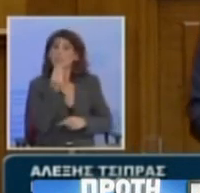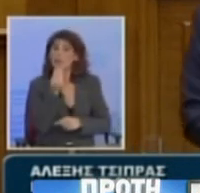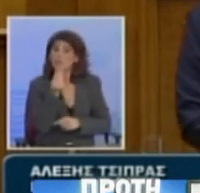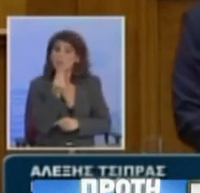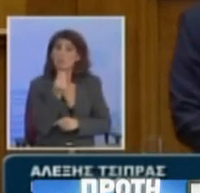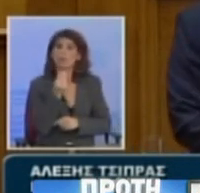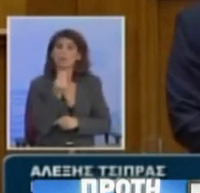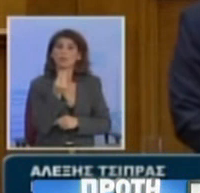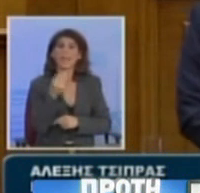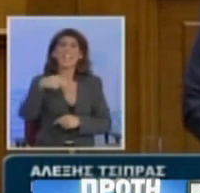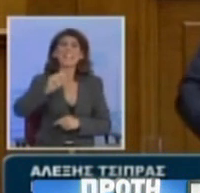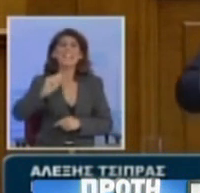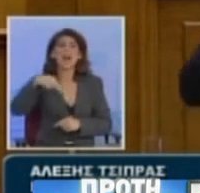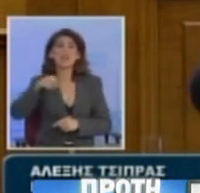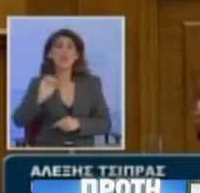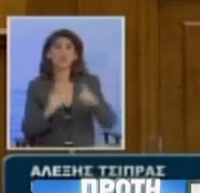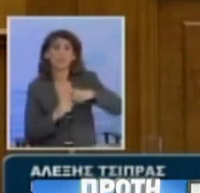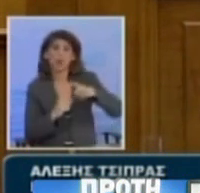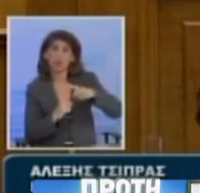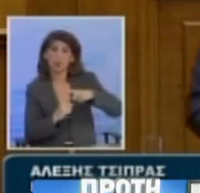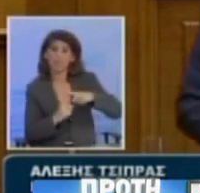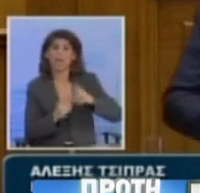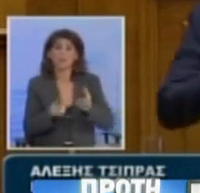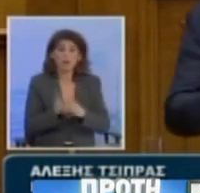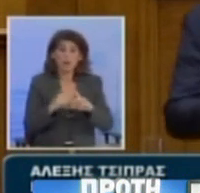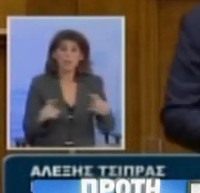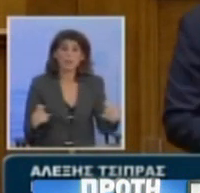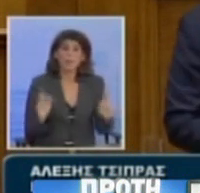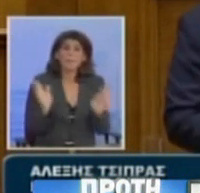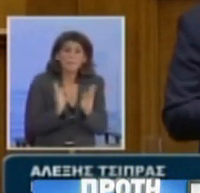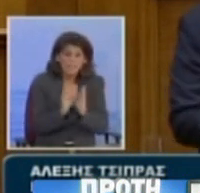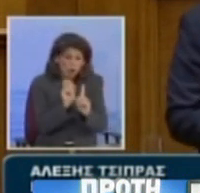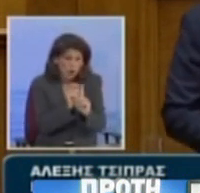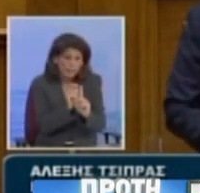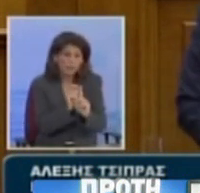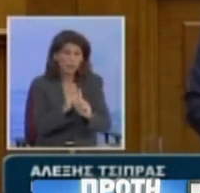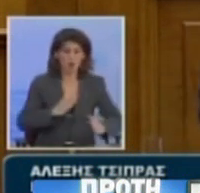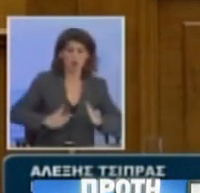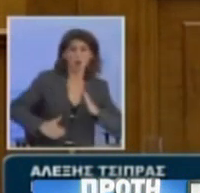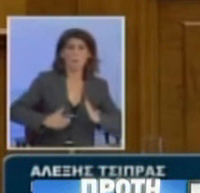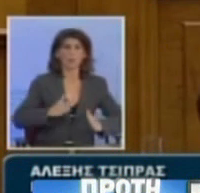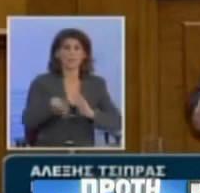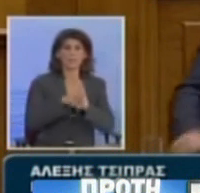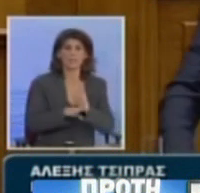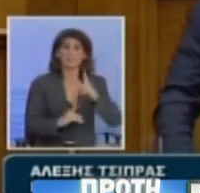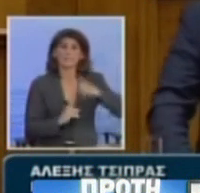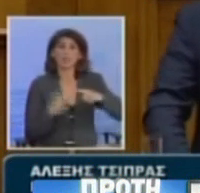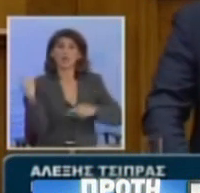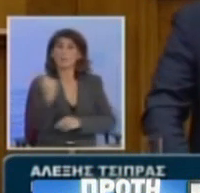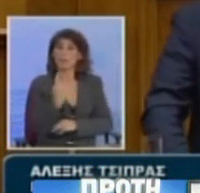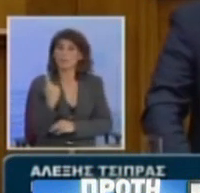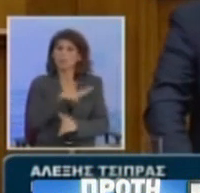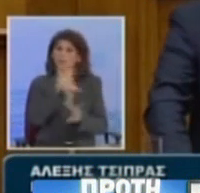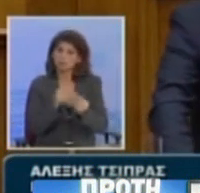τροφίμων, την ανοτεχνολογία, την τεχνολογία νέων υλικών, τη μικροηλεκτρονική, τα ρομποτικά συστήματα, τις τεχνολογίες